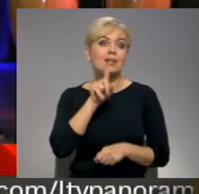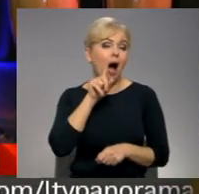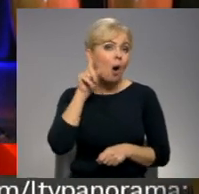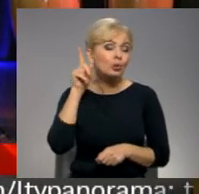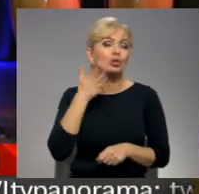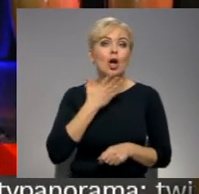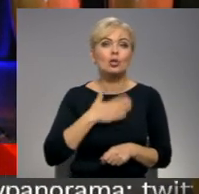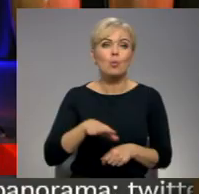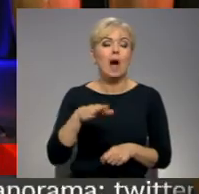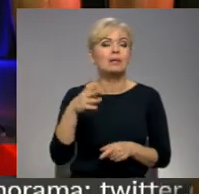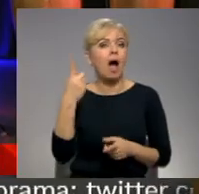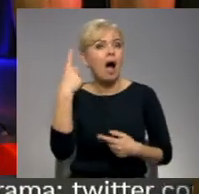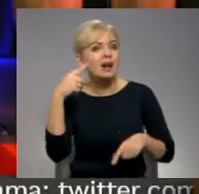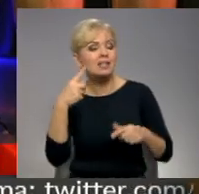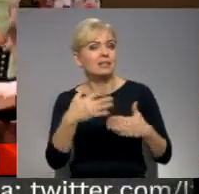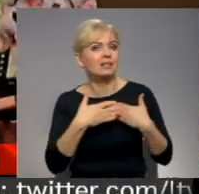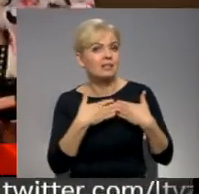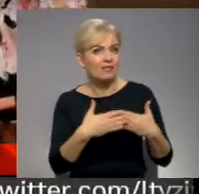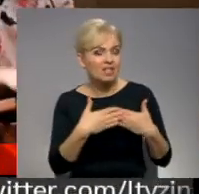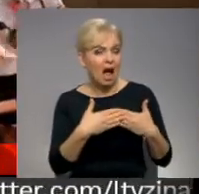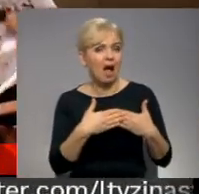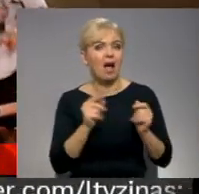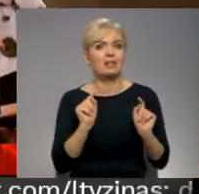viņi būs ļoti atraktīvi, tātad atraktivitāti.